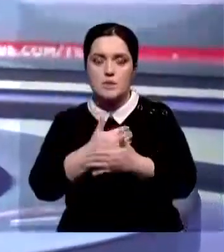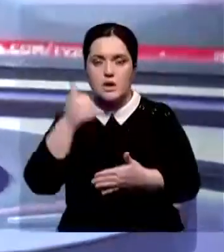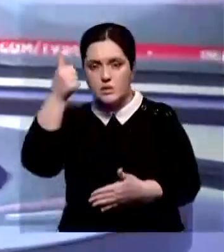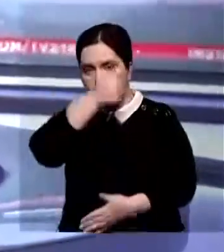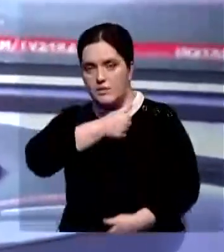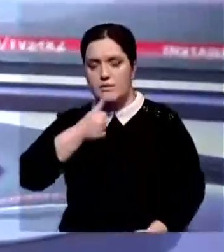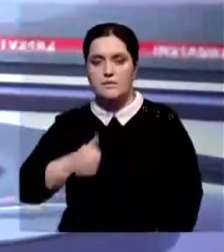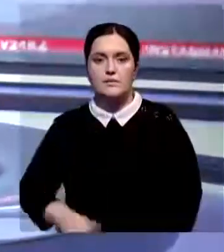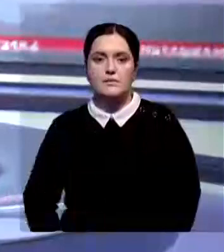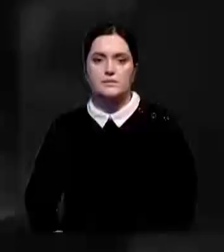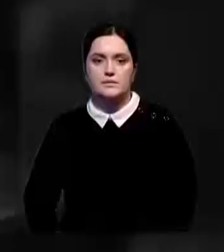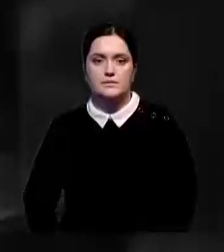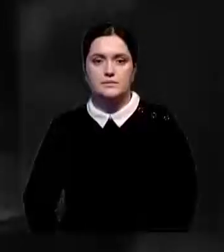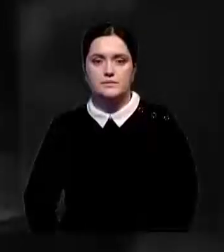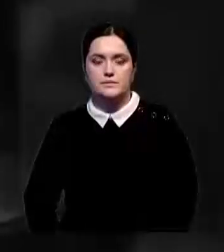лучший подарок к Новому году.